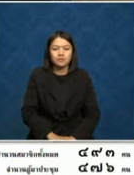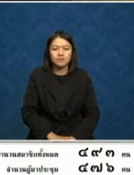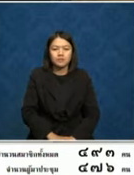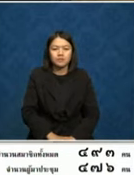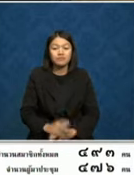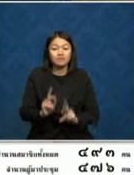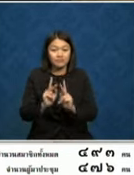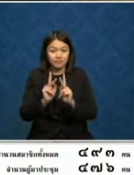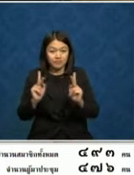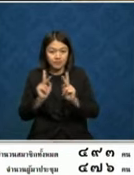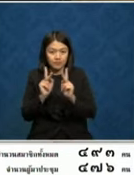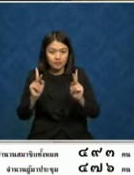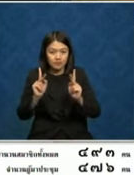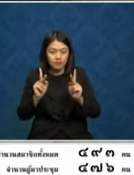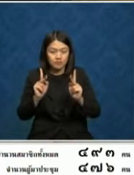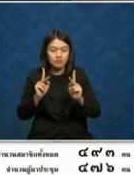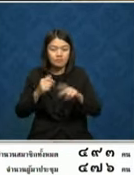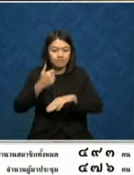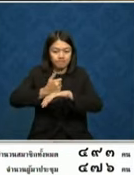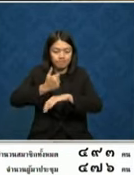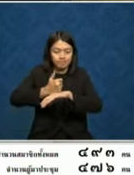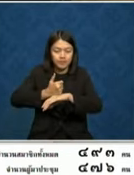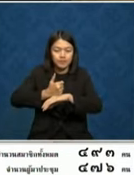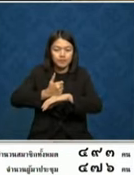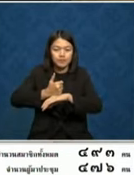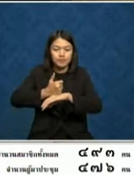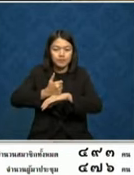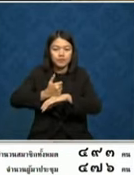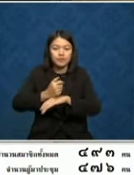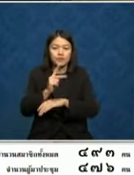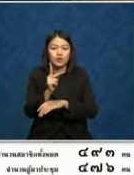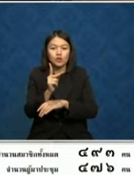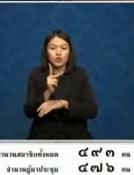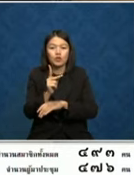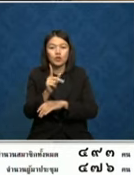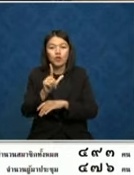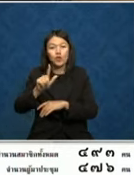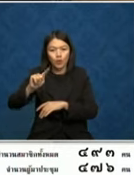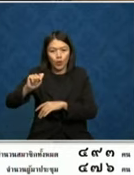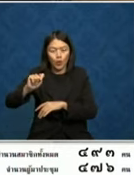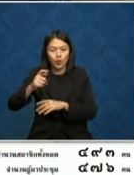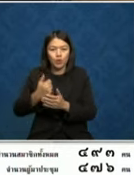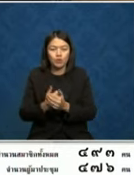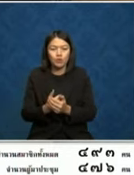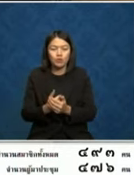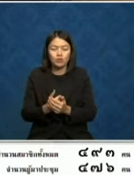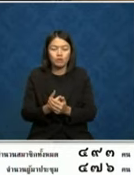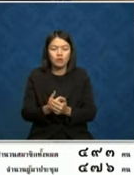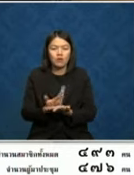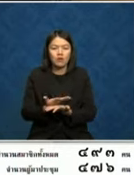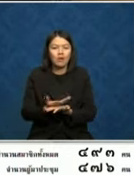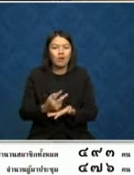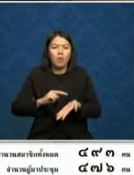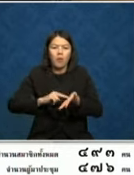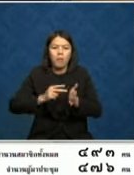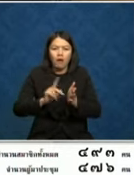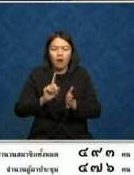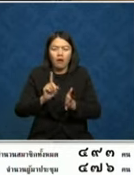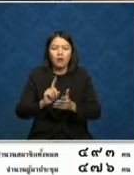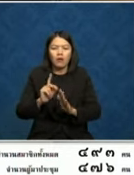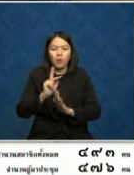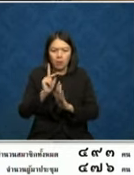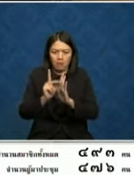คณะกรรมการผู้บริหารของกลต.มาต ีความหมายคนละแบบครับกฎหมายฉ